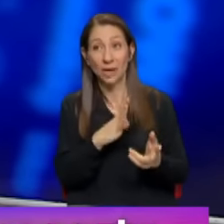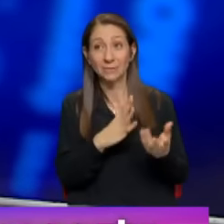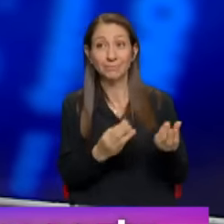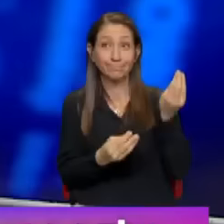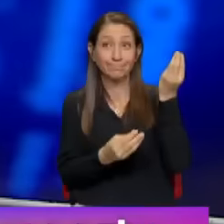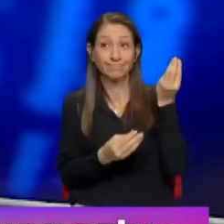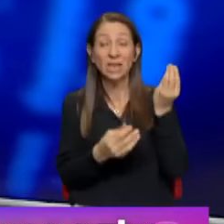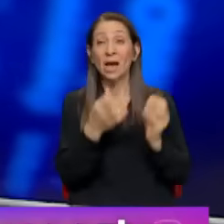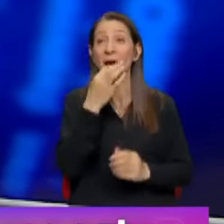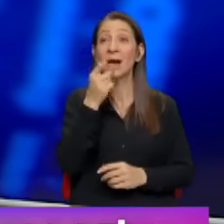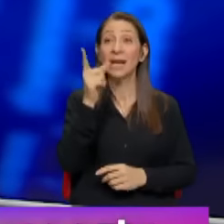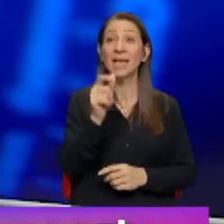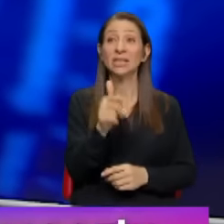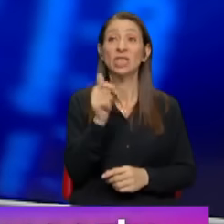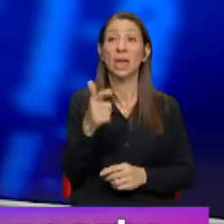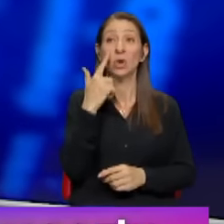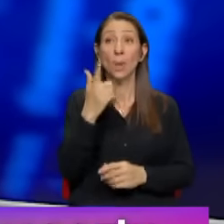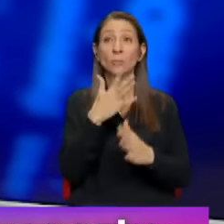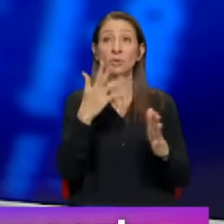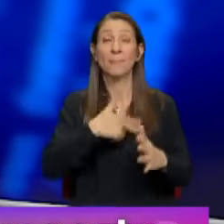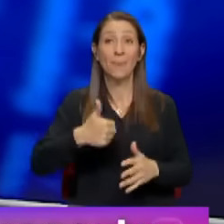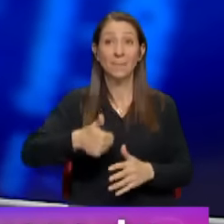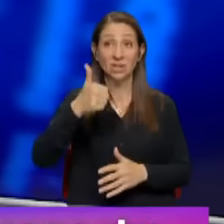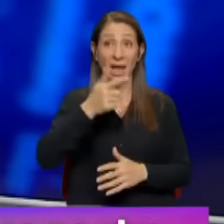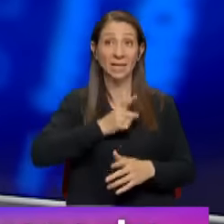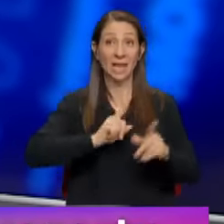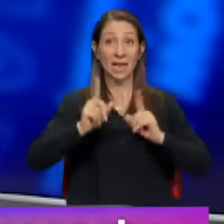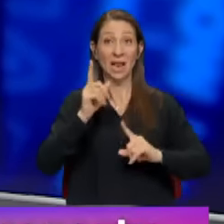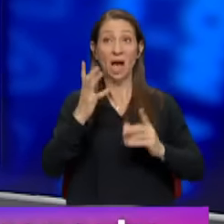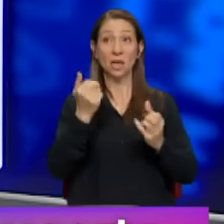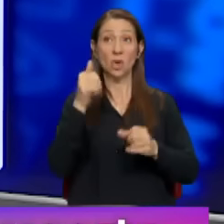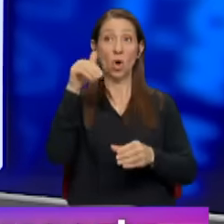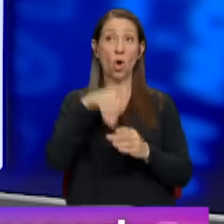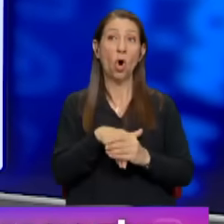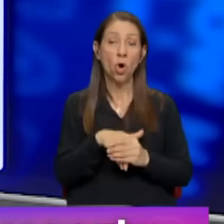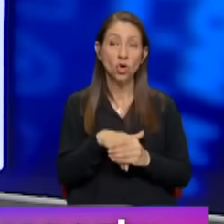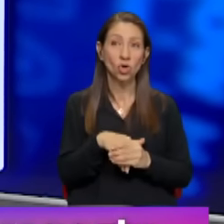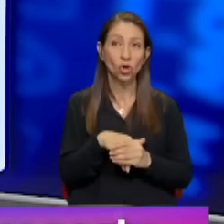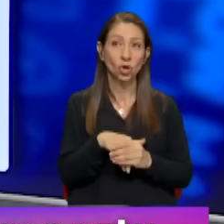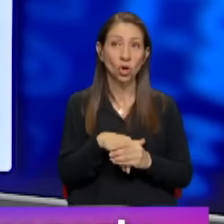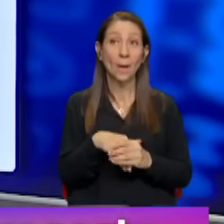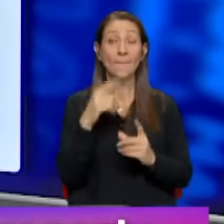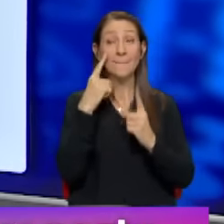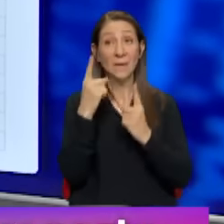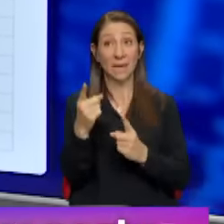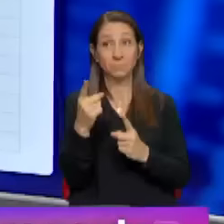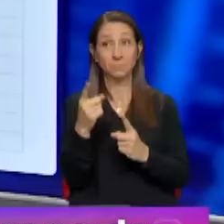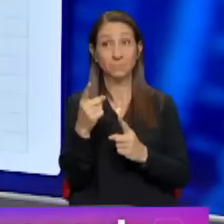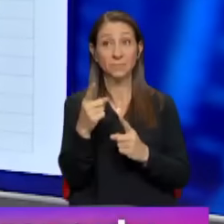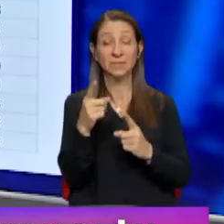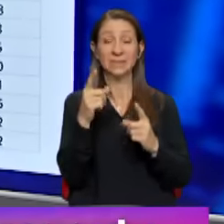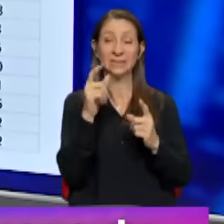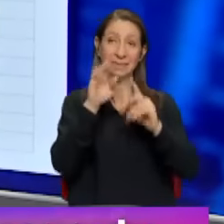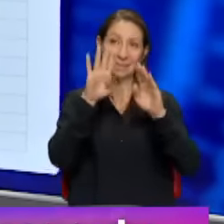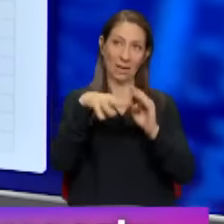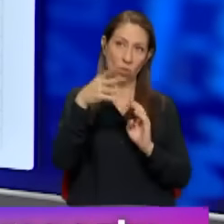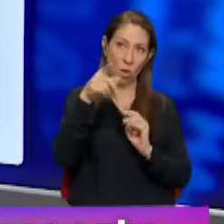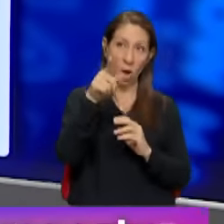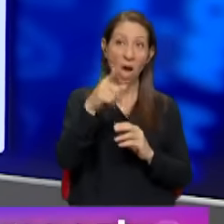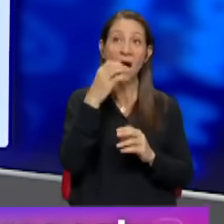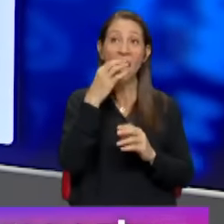karşımıza. Ankara'da ilçelere göre Büyükşehir Belediye Başkan adaylarının almış olduğu oylar. Bakalım şöyle bir tabloya.